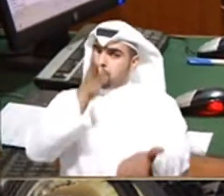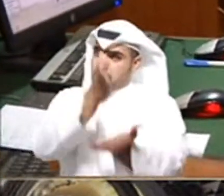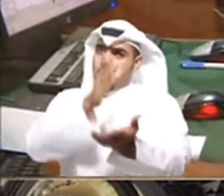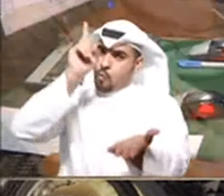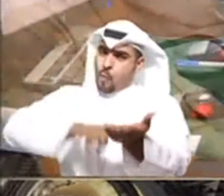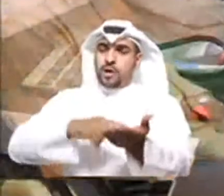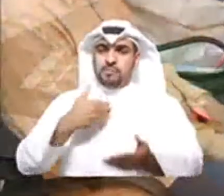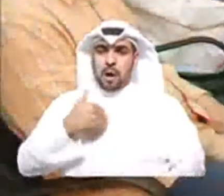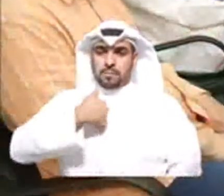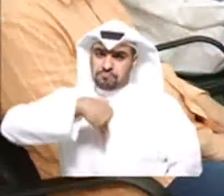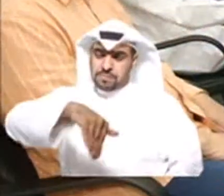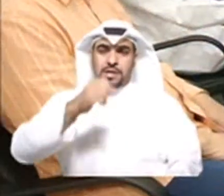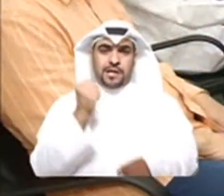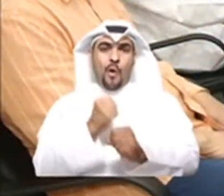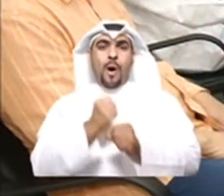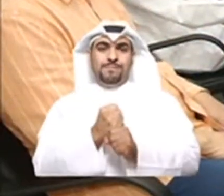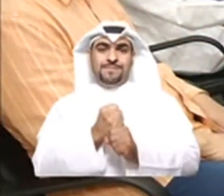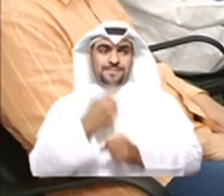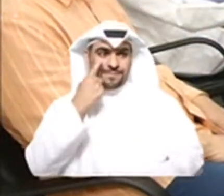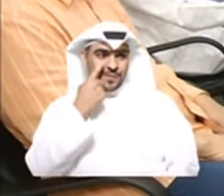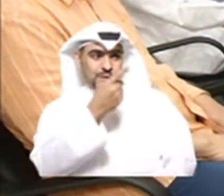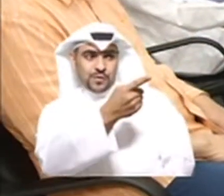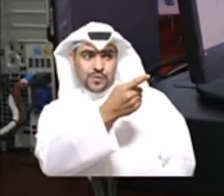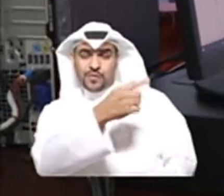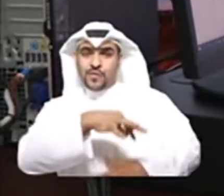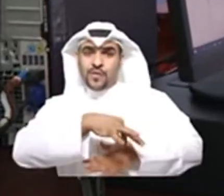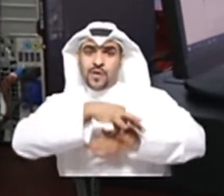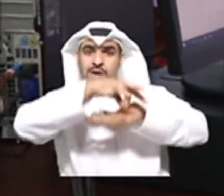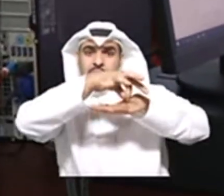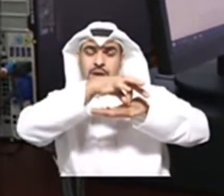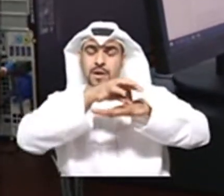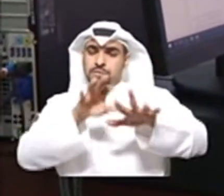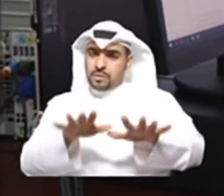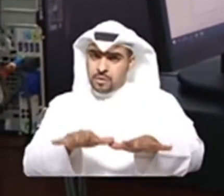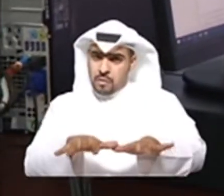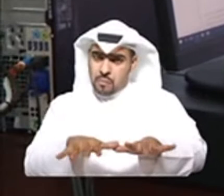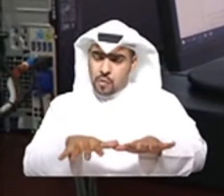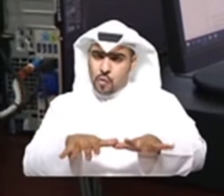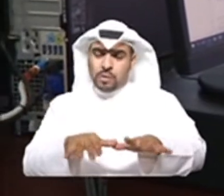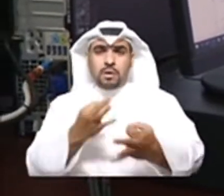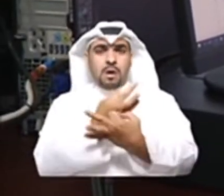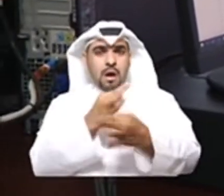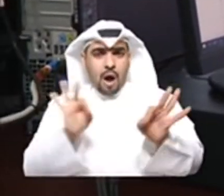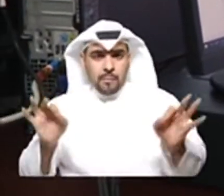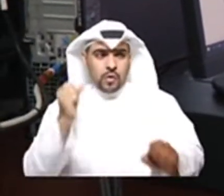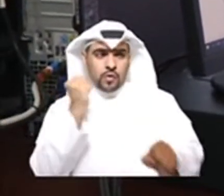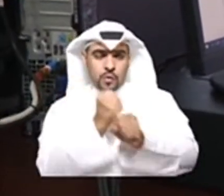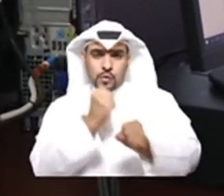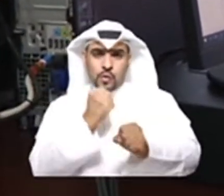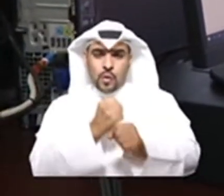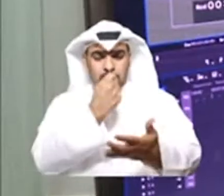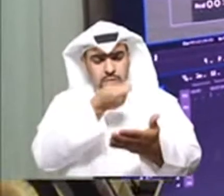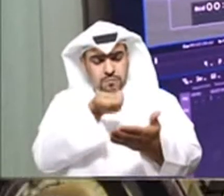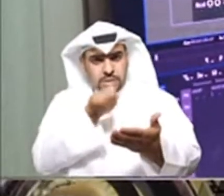واجبنا. هؤلاء يؤدون مهامهم وقد تمر عليهم أيام عديدة من الشهر الفضيل، وهم